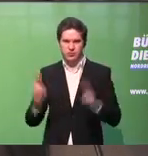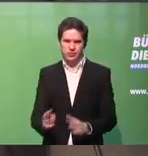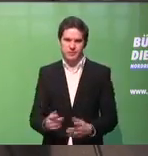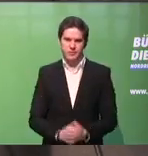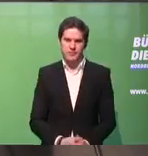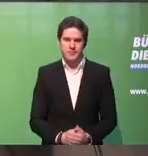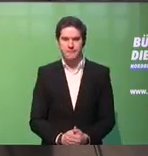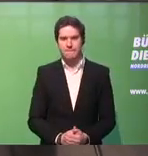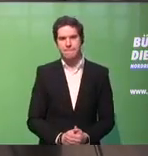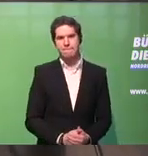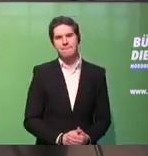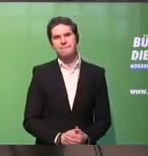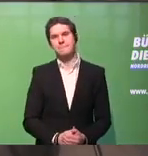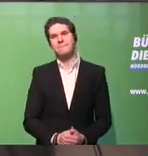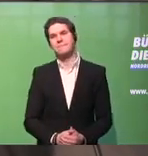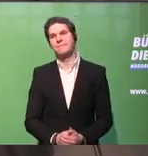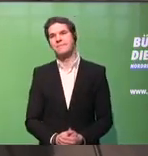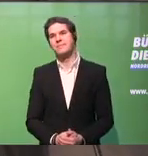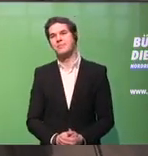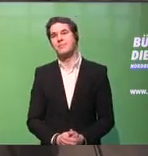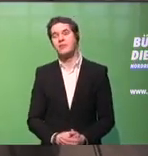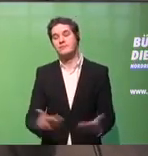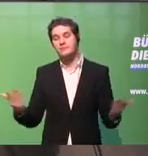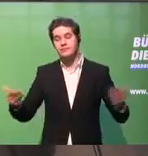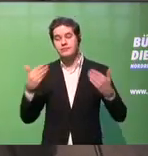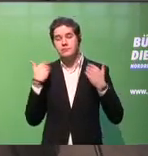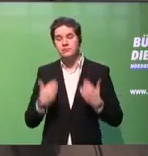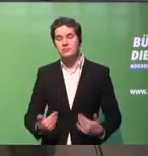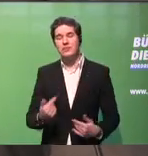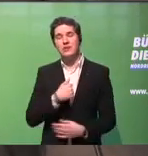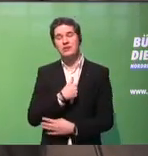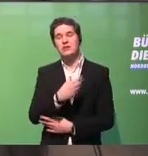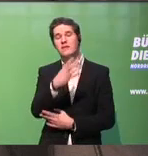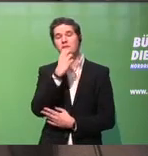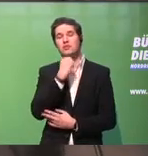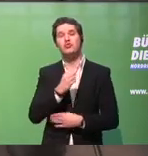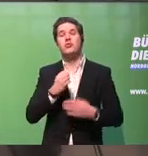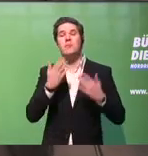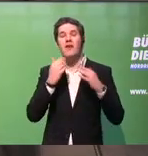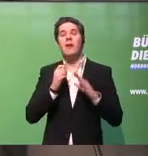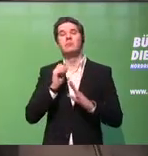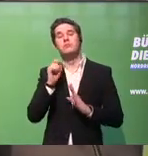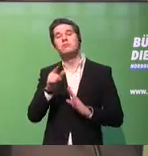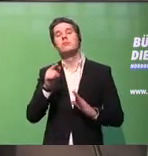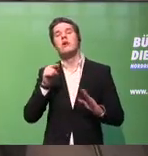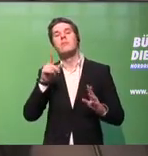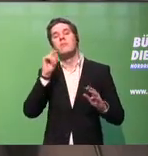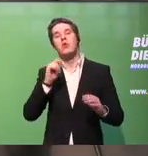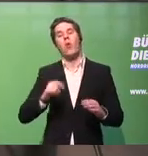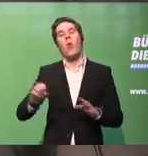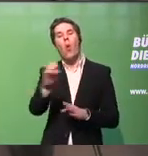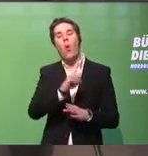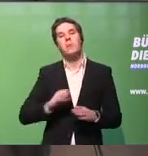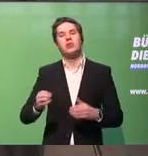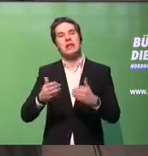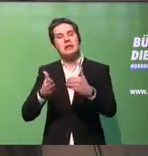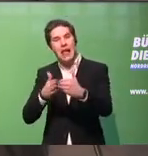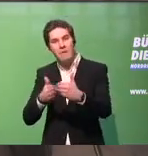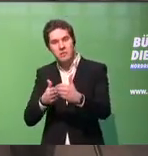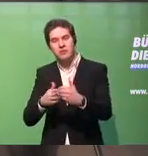und Freunde, ich möchte mich bewerben mit dem Arbeitsfeld europäische Nachbarschafts-, Außen- und Sicherheits-